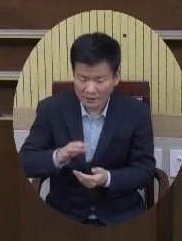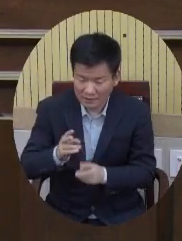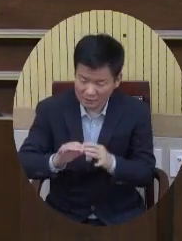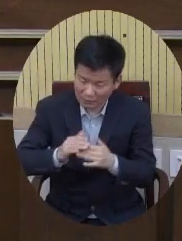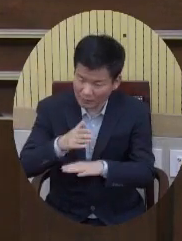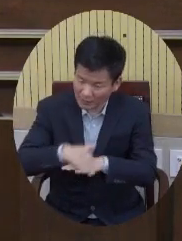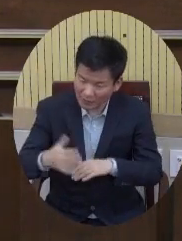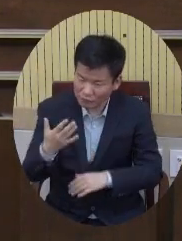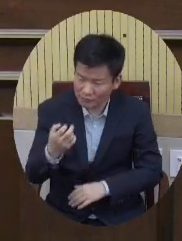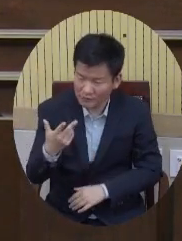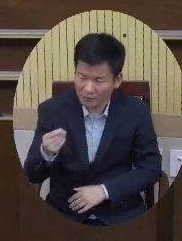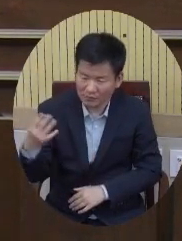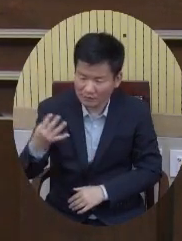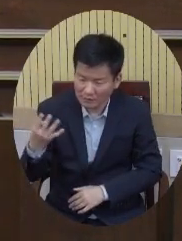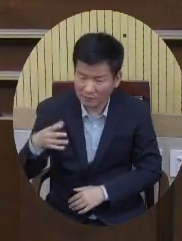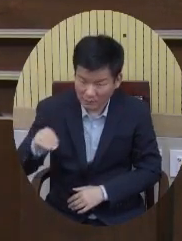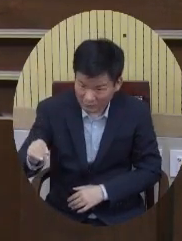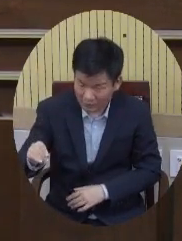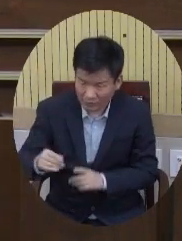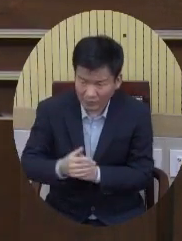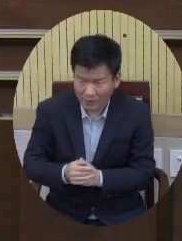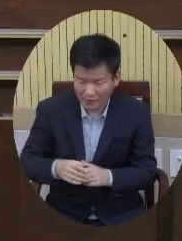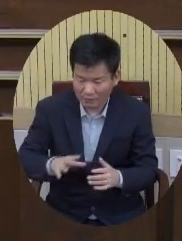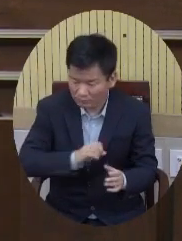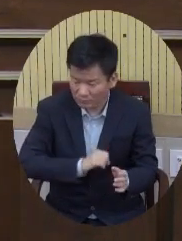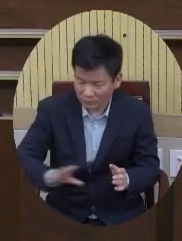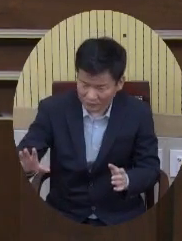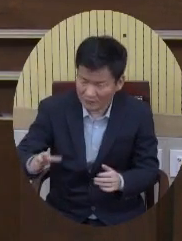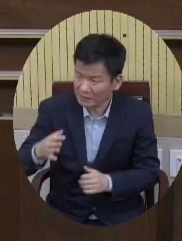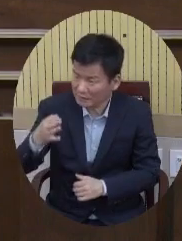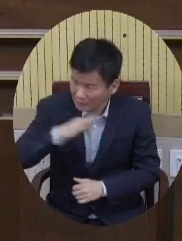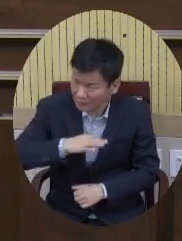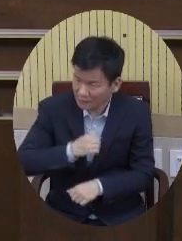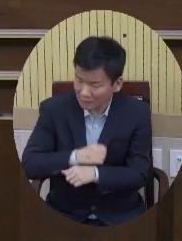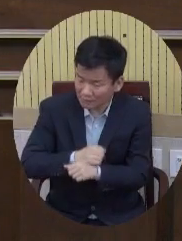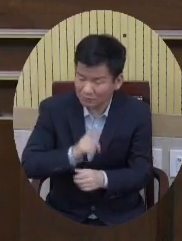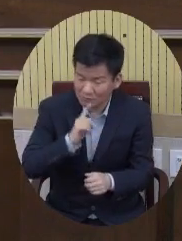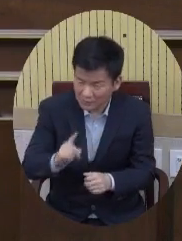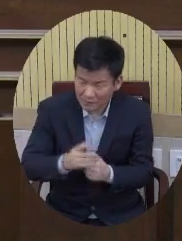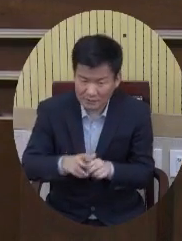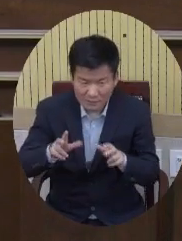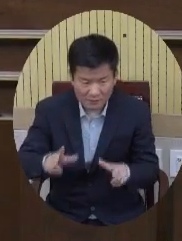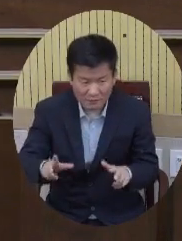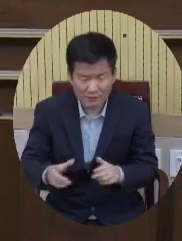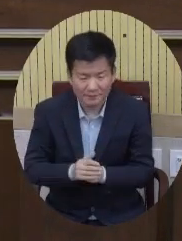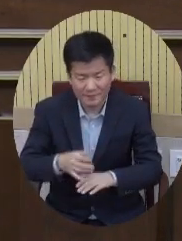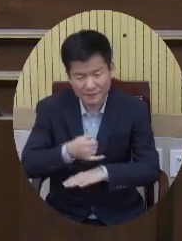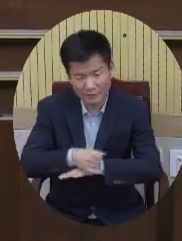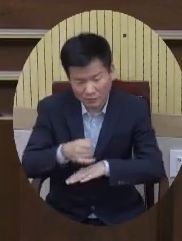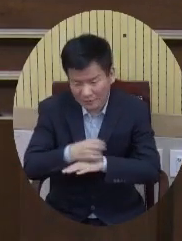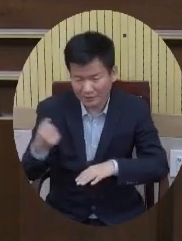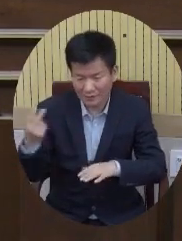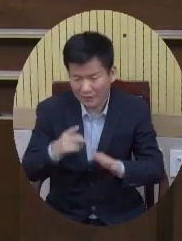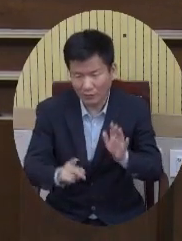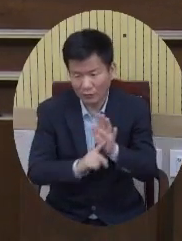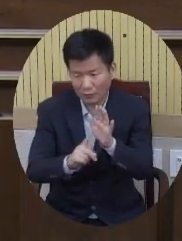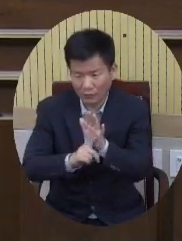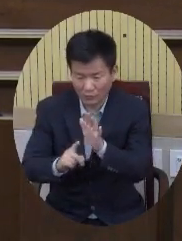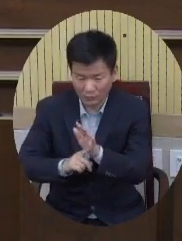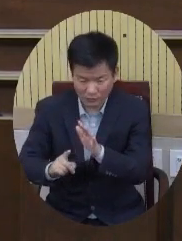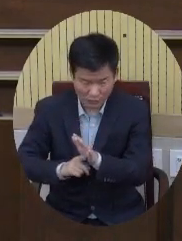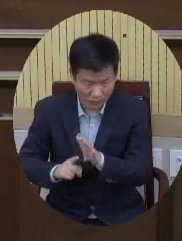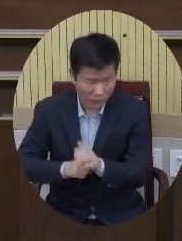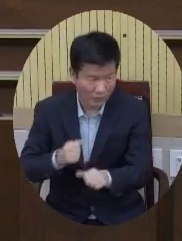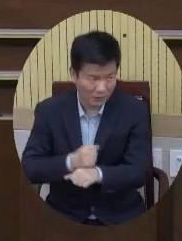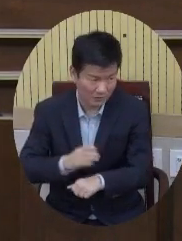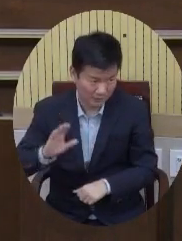설계비 97억 4000만원은 매몰시켜도 이득이라고 주장하여 지금의 설계 재공모에